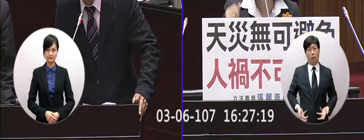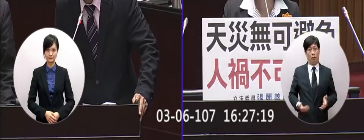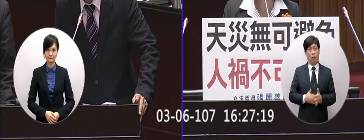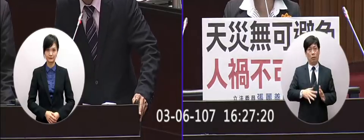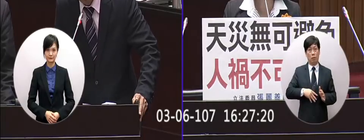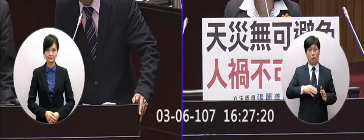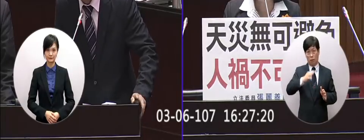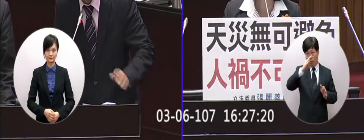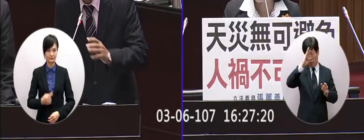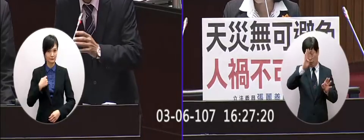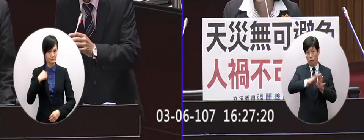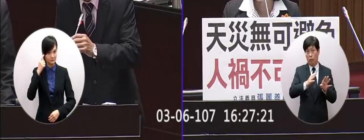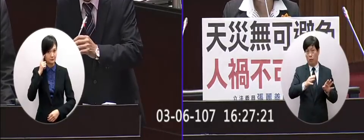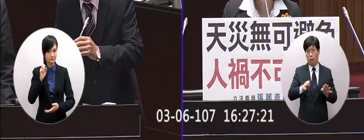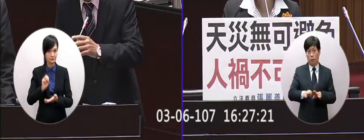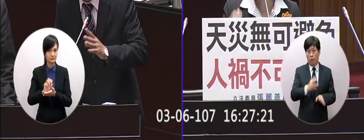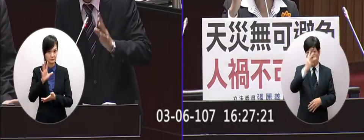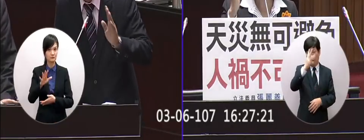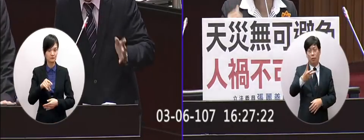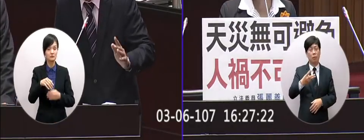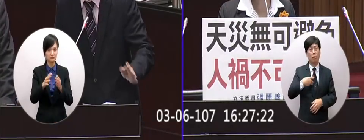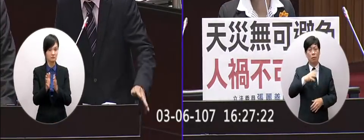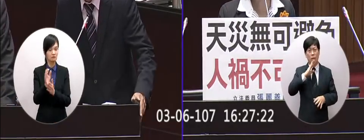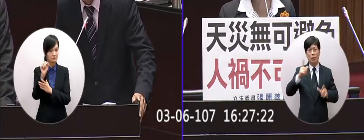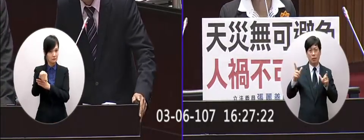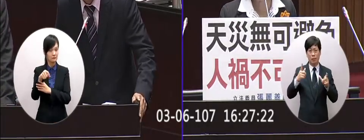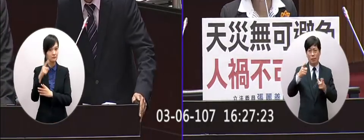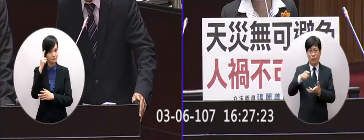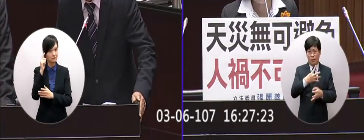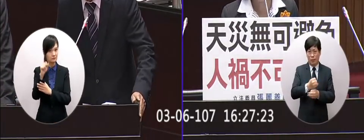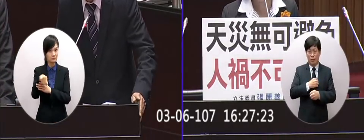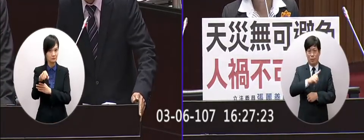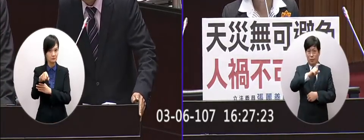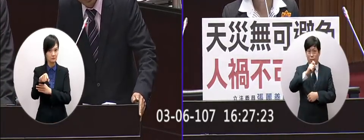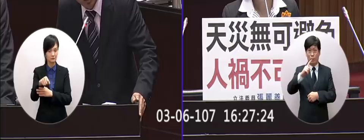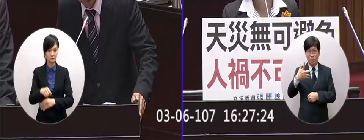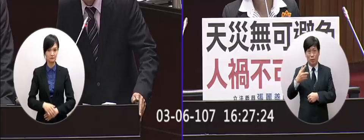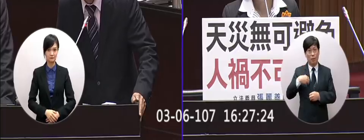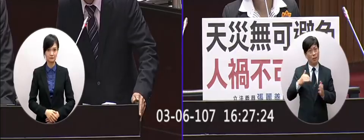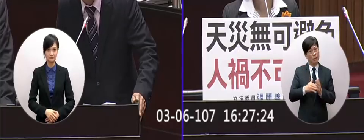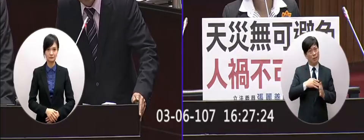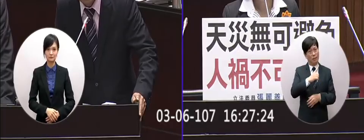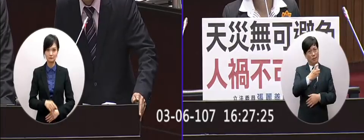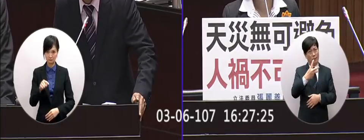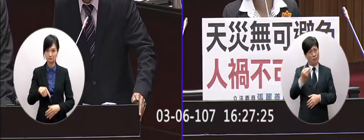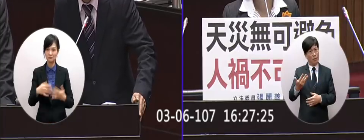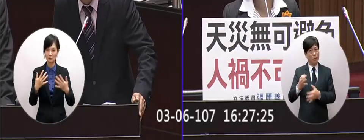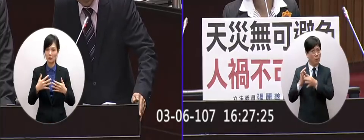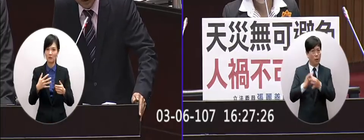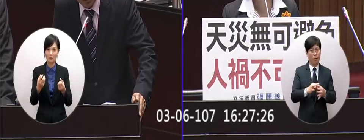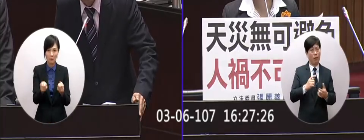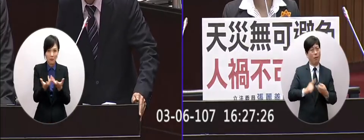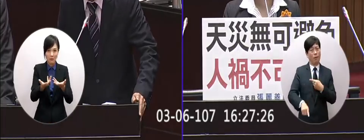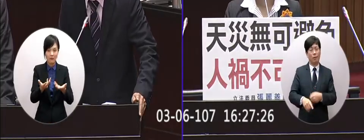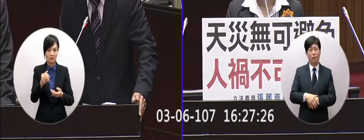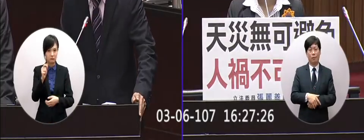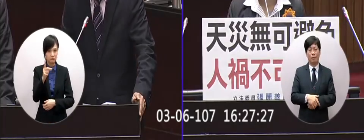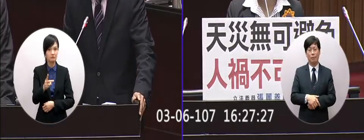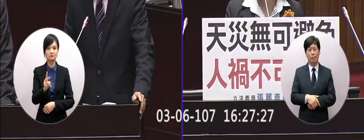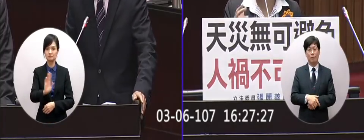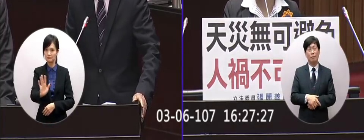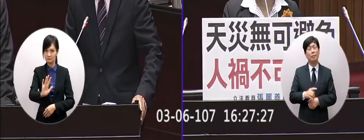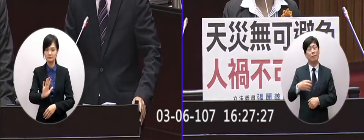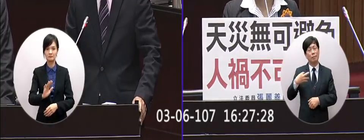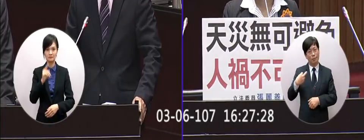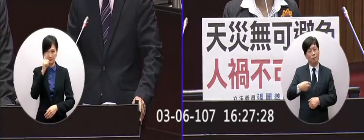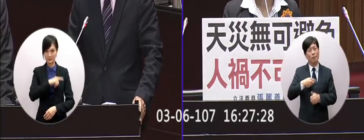员，阮小姐嘛休十五、十六啦，即边现在休十七、十八、十九， 完全同意这种问题不应该再度发生。